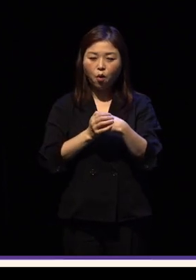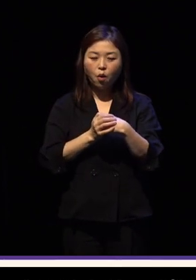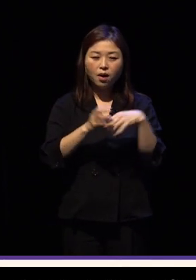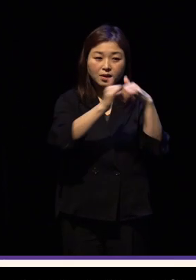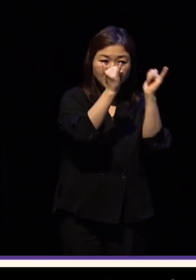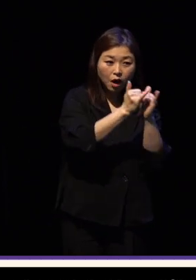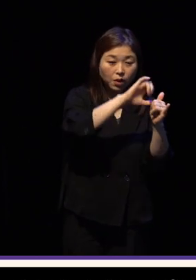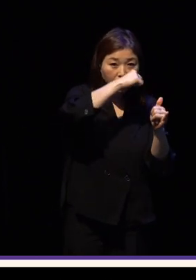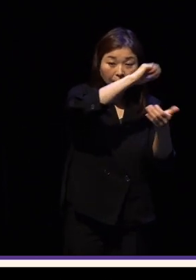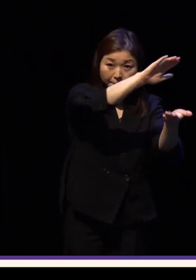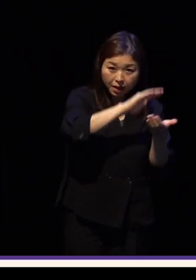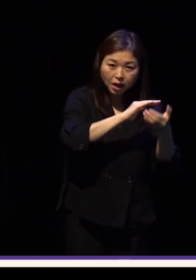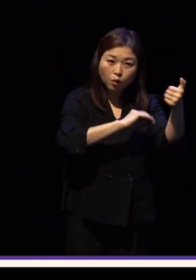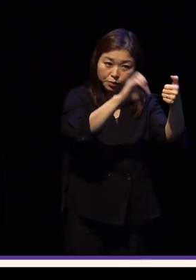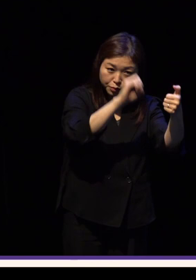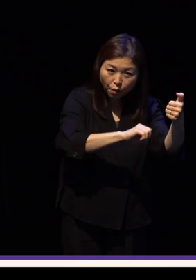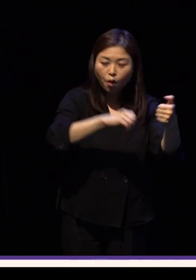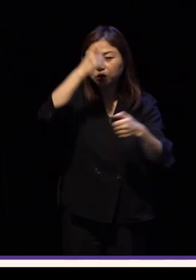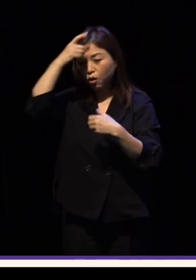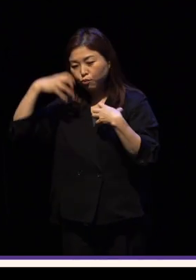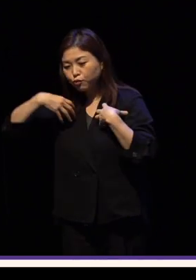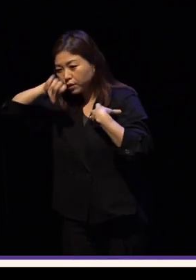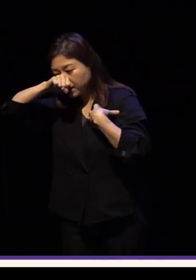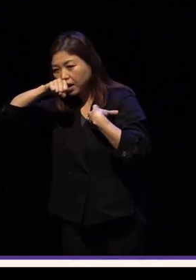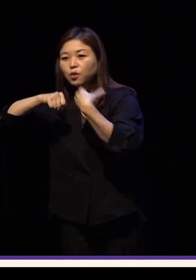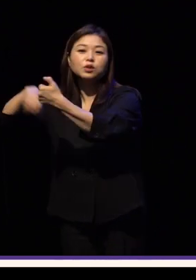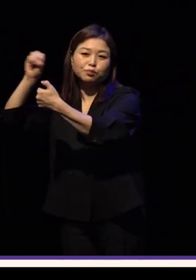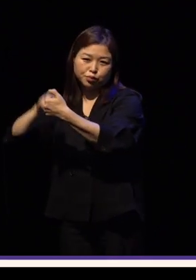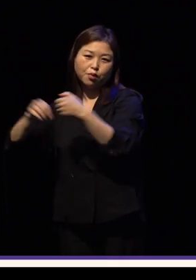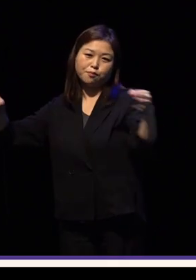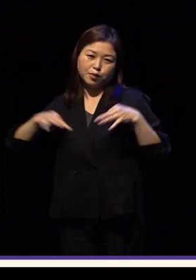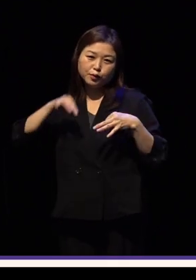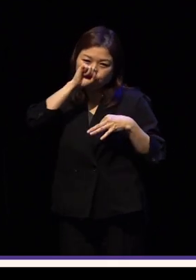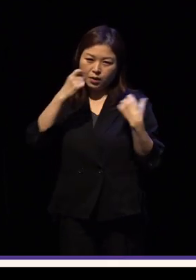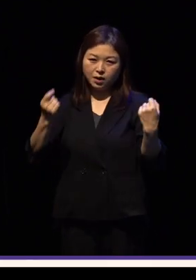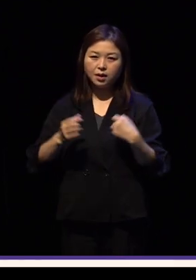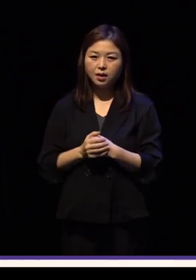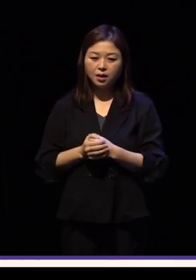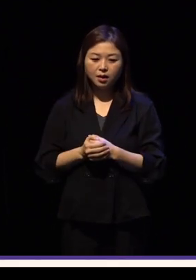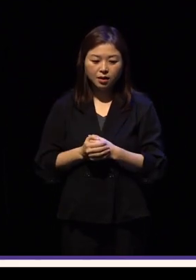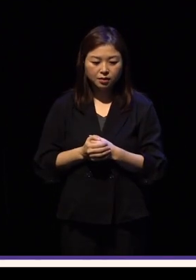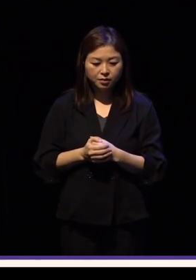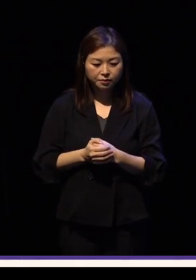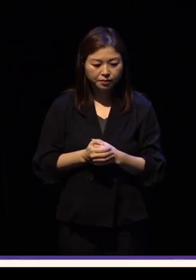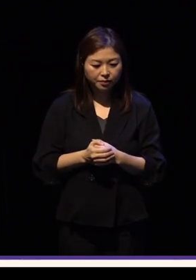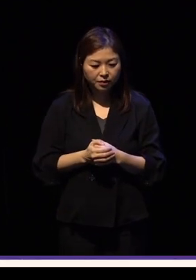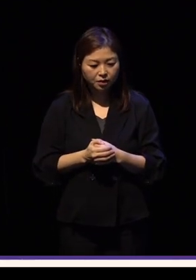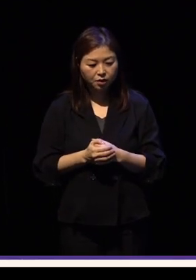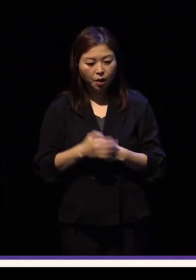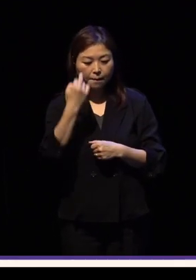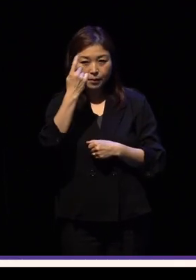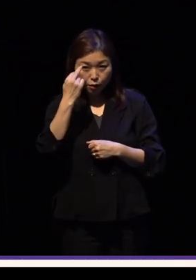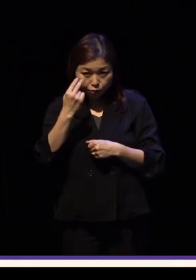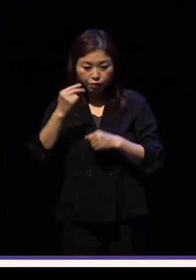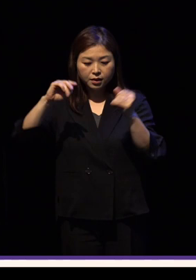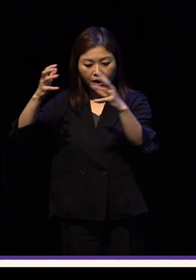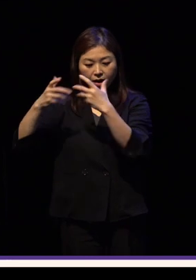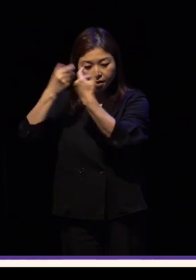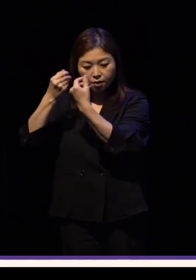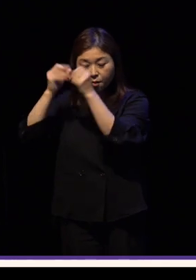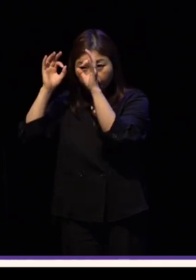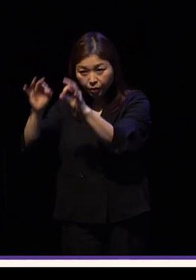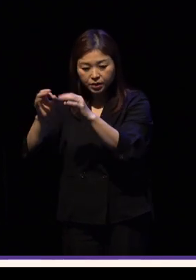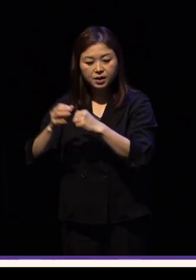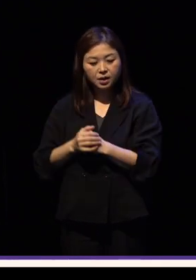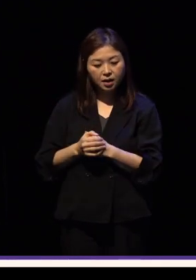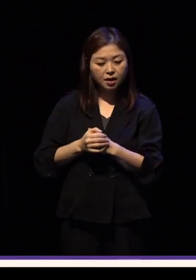생각을 합니다. 미국의 예를 보니까요. 자체 수입이 70%, 그리고 사회적 후원이 20%, 그리고